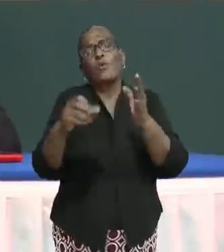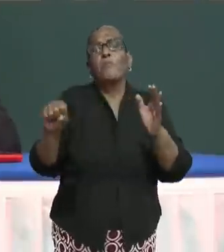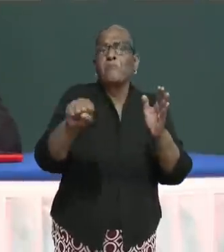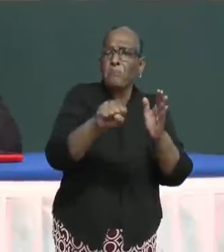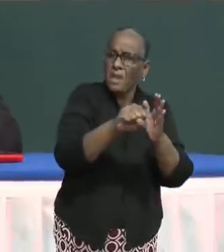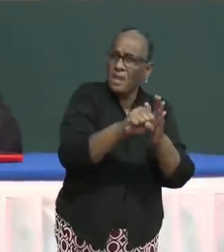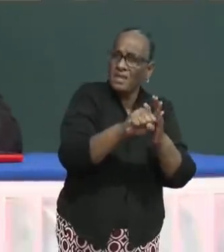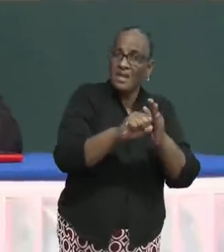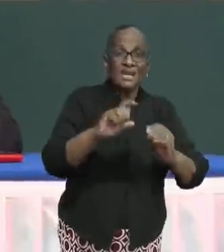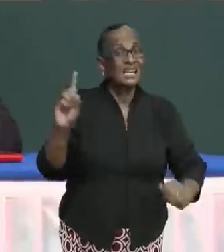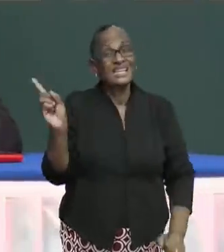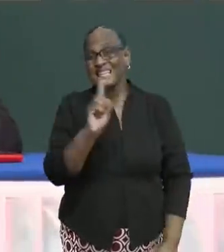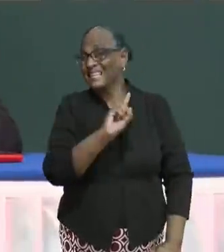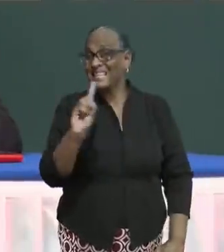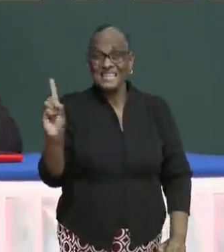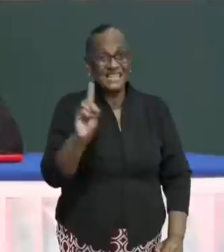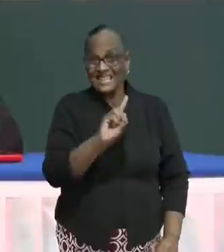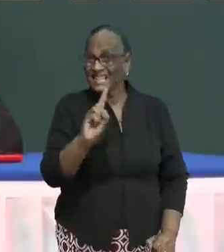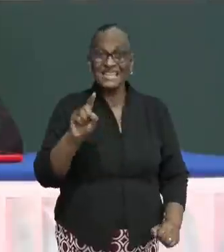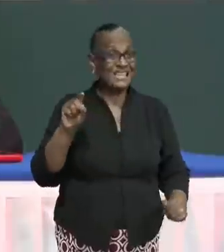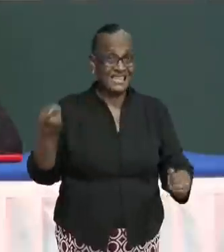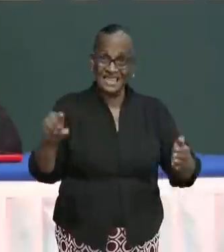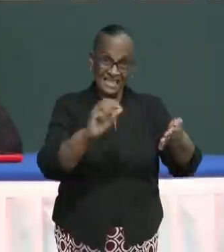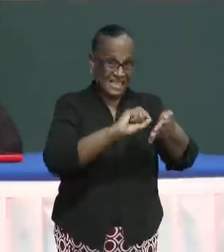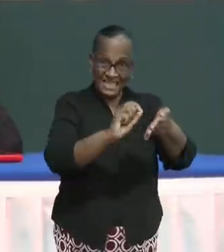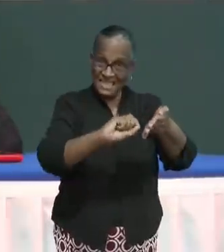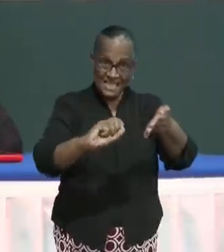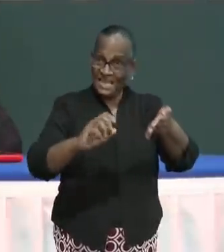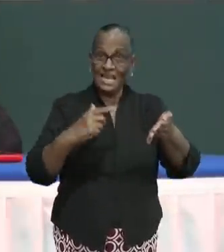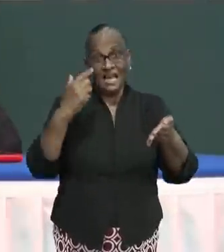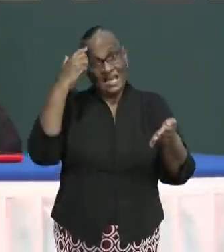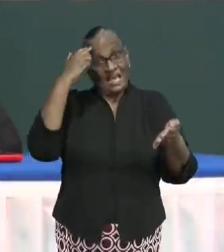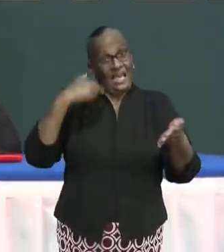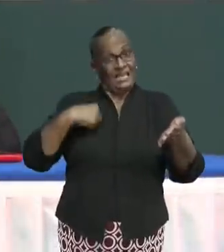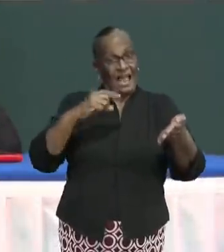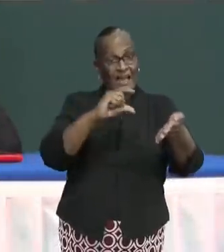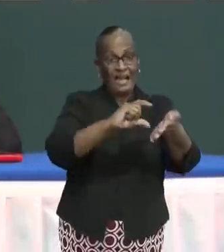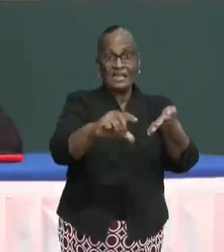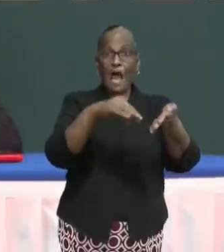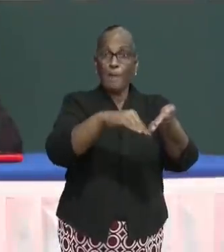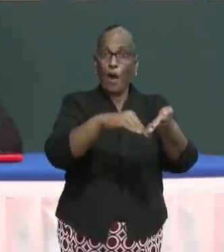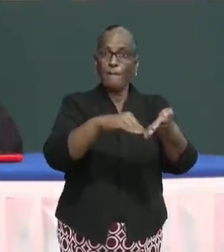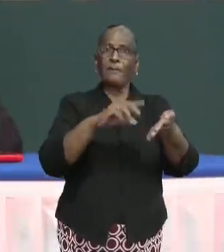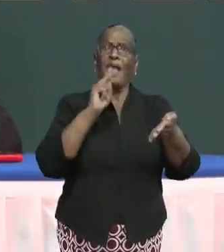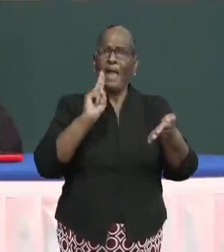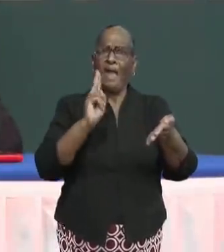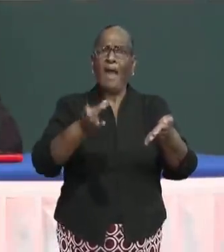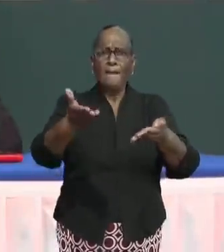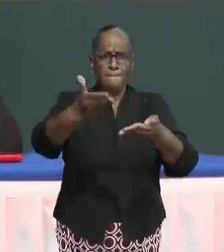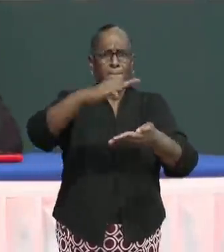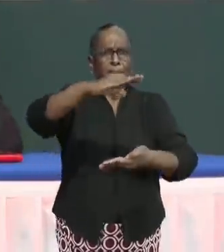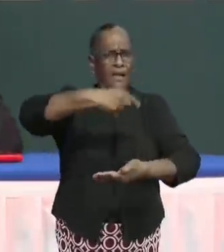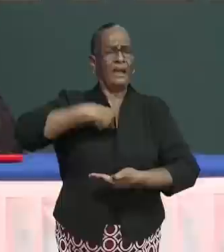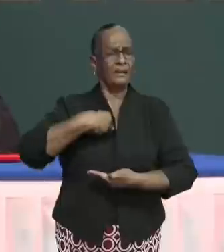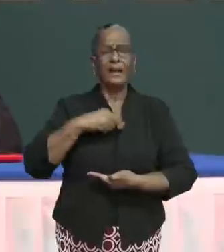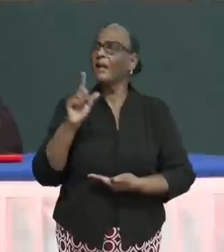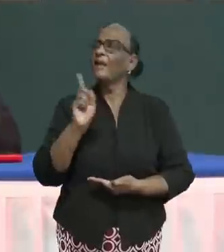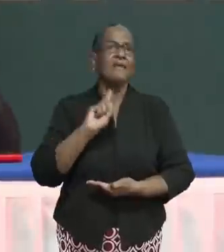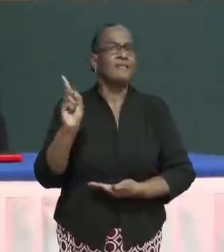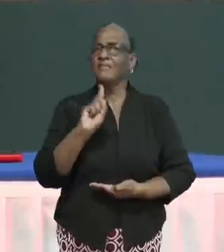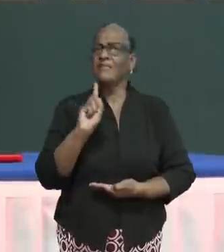niet omdat u heb geregistreerd kom automatisch in aanmerking van pakket dat wan takki